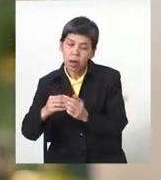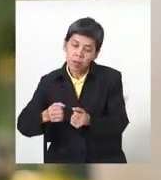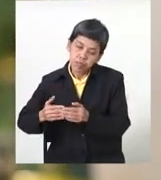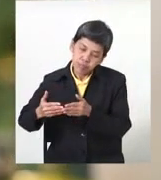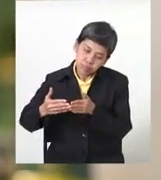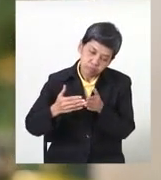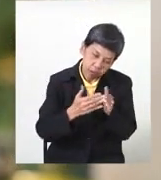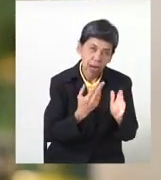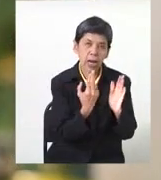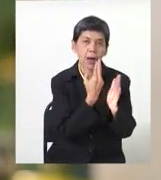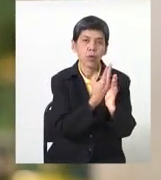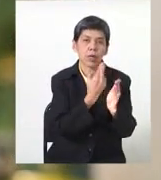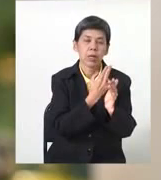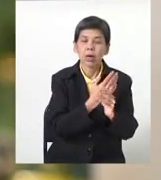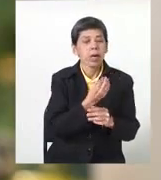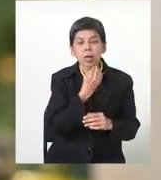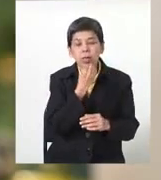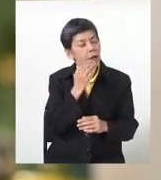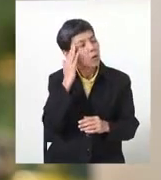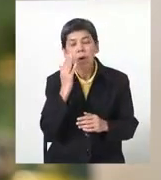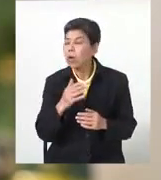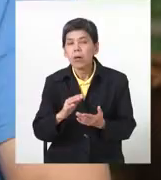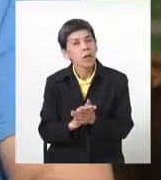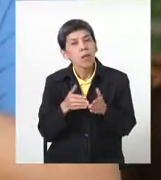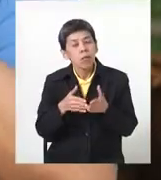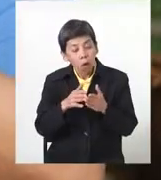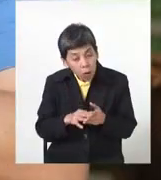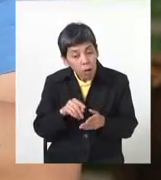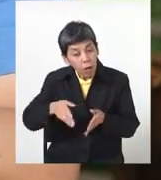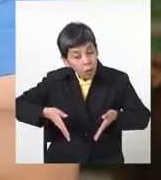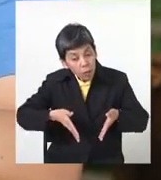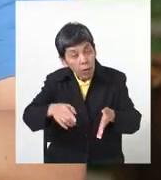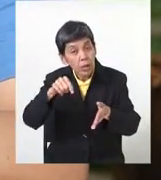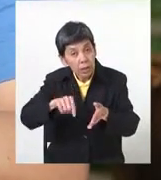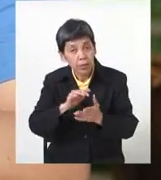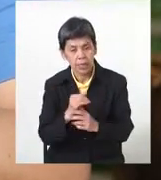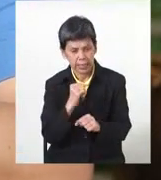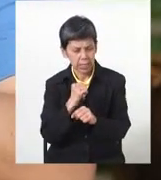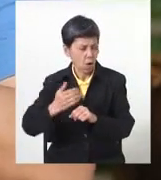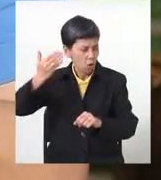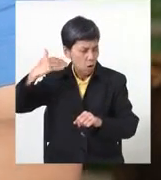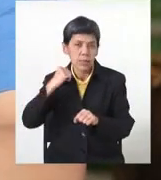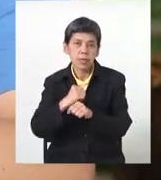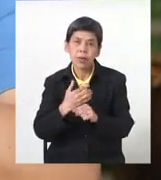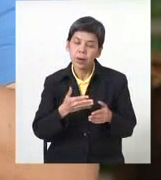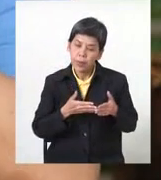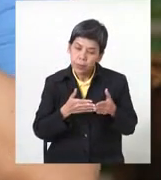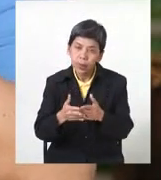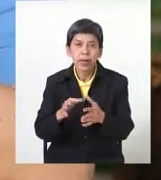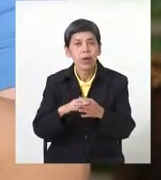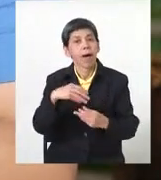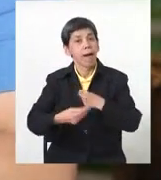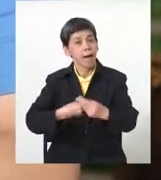ก็ทุกสินค้ากลับมาขายที่คลองดำเนินครับแล้วแกก็กินนอนอยู่ในเรือนั้นแสดงว่าคลองดำเนินสะดวกเนี่ยถูกสร้างขึ้นมา